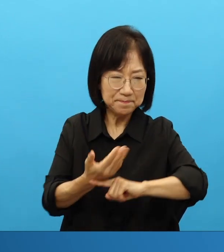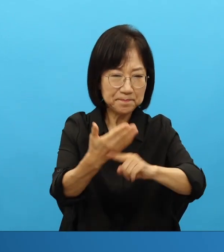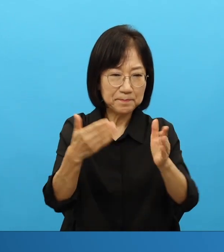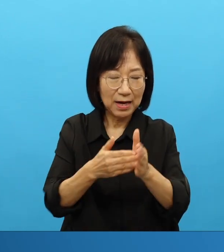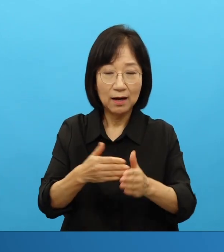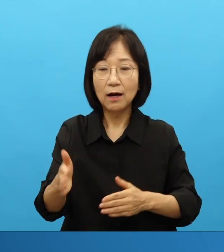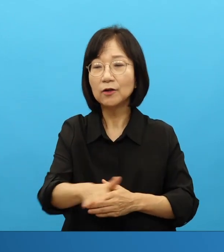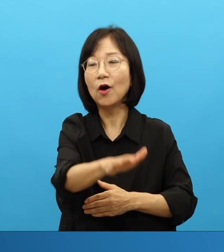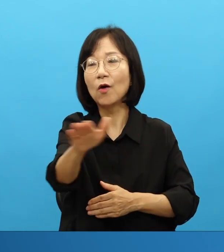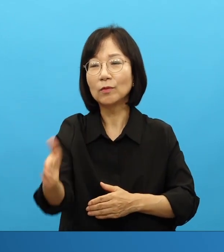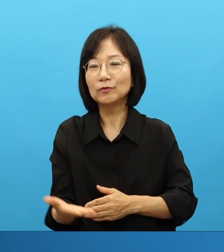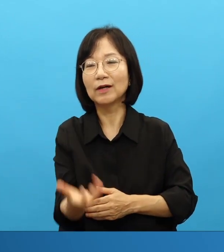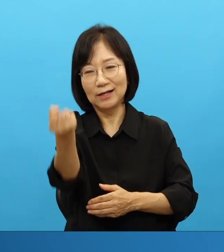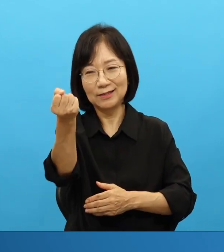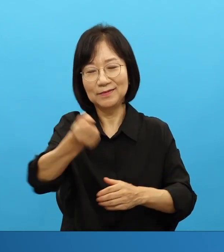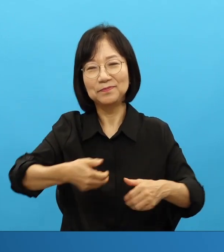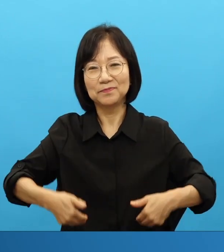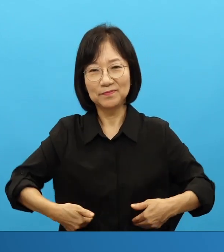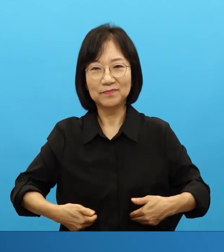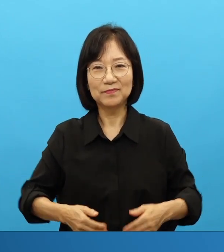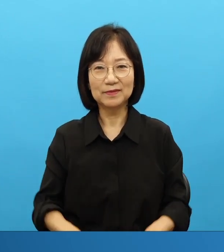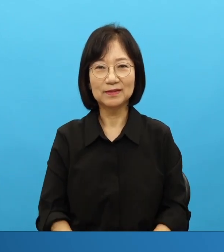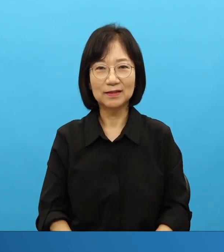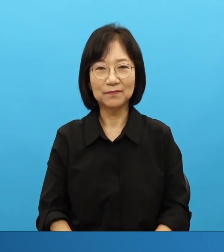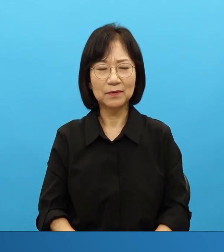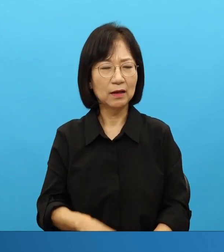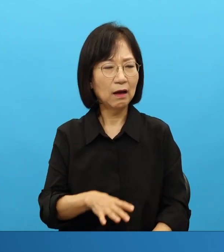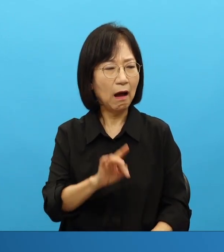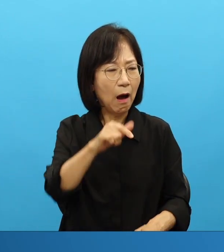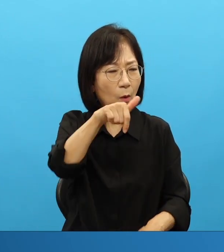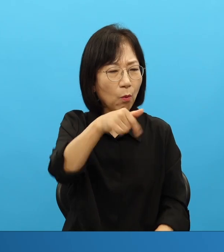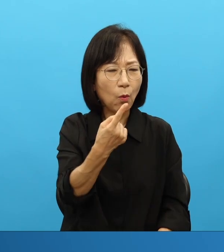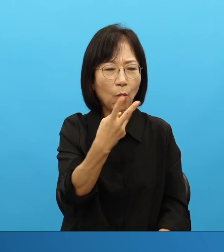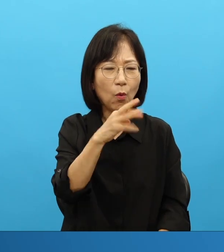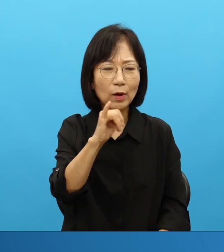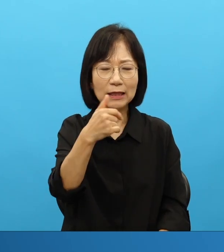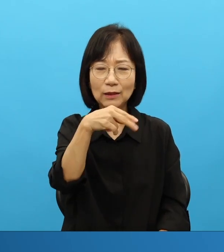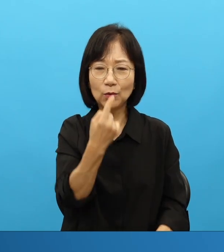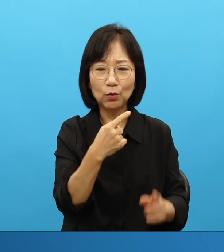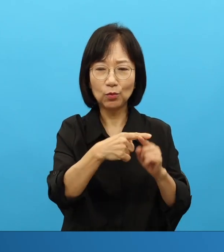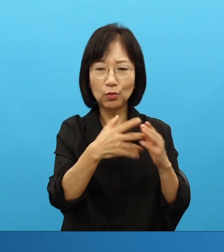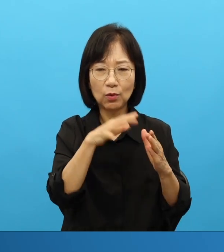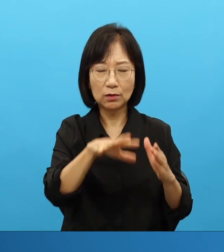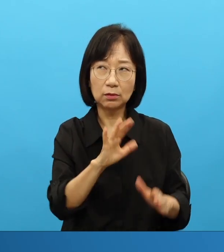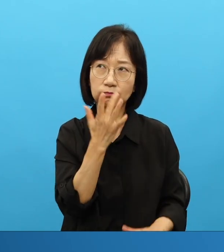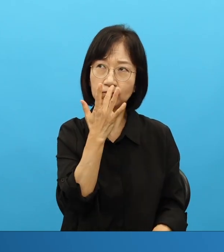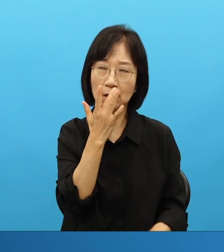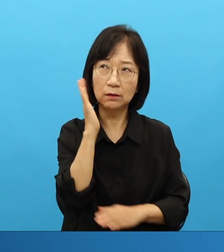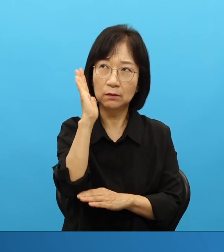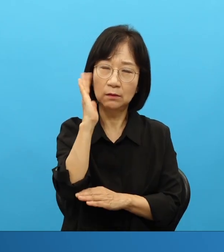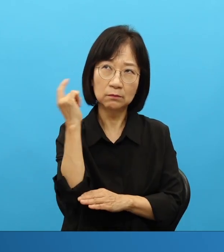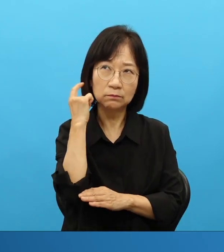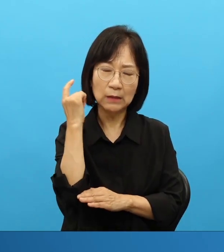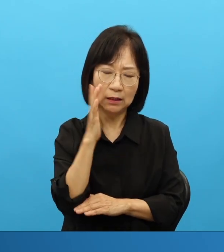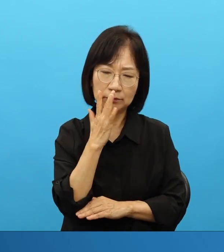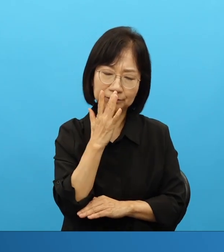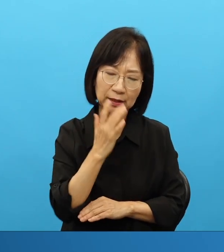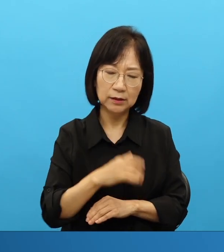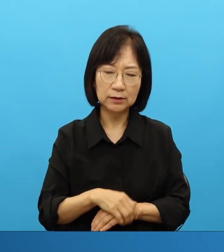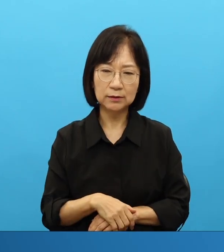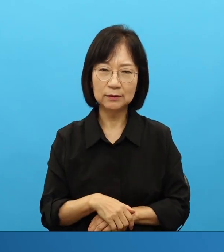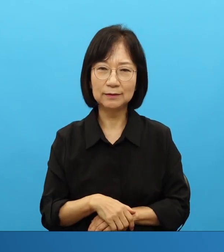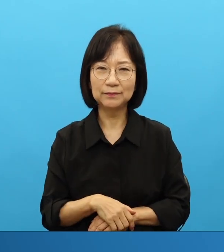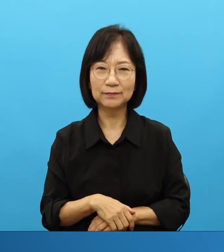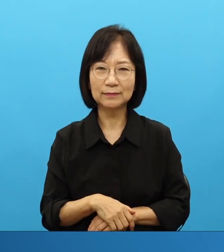you must also take this with you as 이 well. 고린도 교회가 전혀 알아듣지 못한 The 거예요. church of Corinth, however, could not understand these words at all. 늘 하는 얘기 여기서